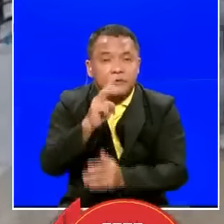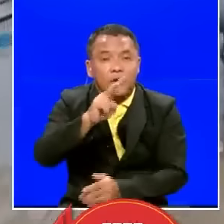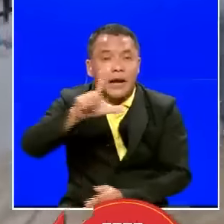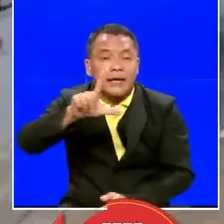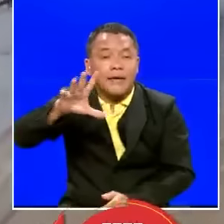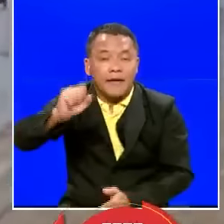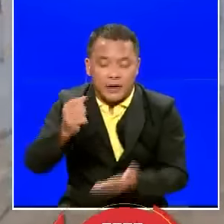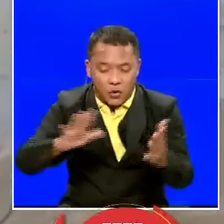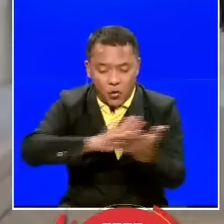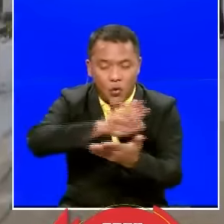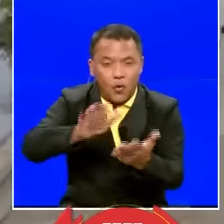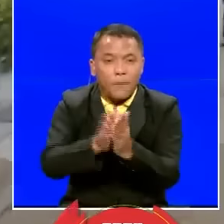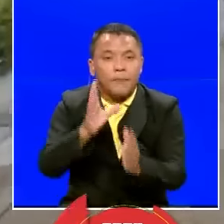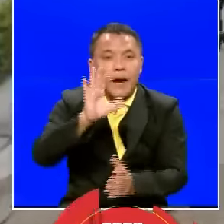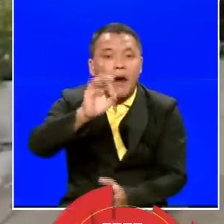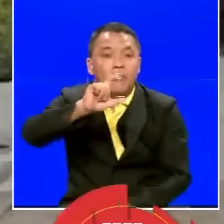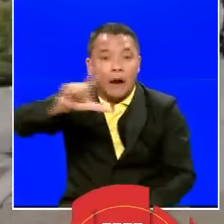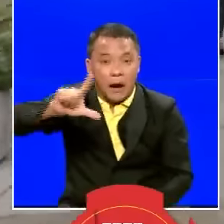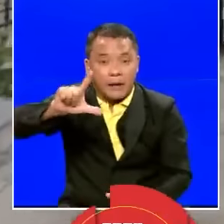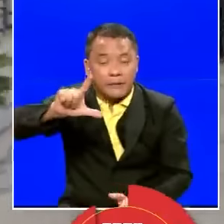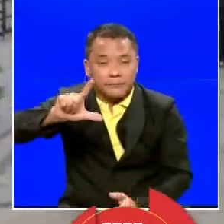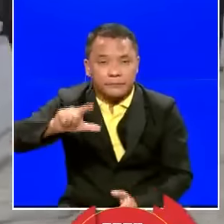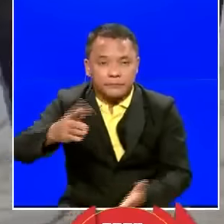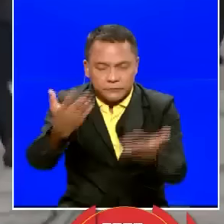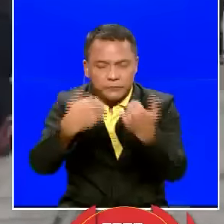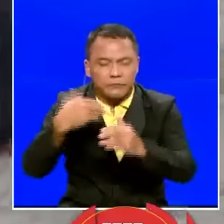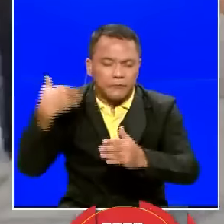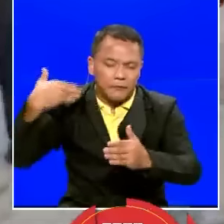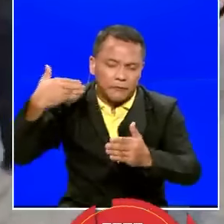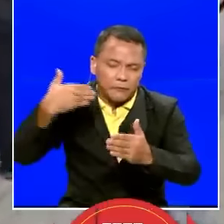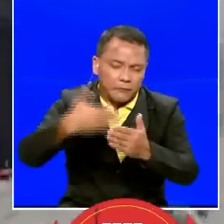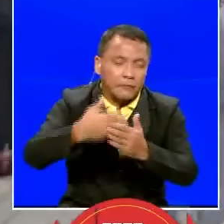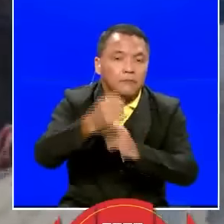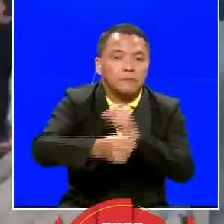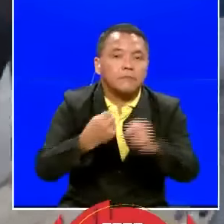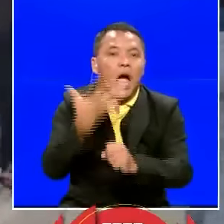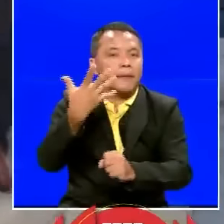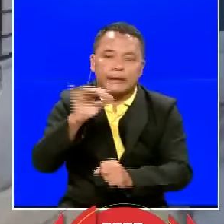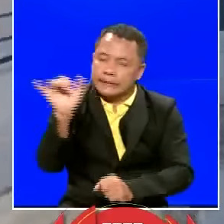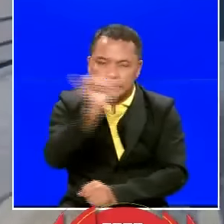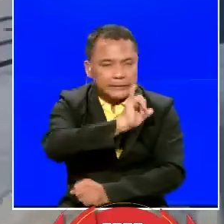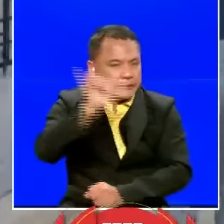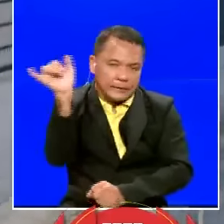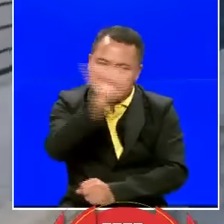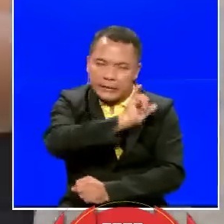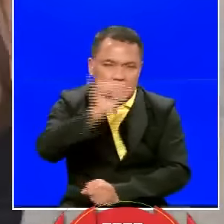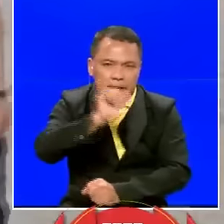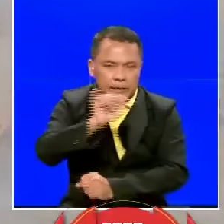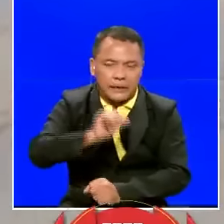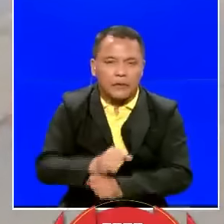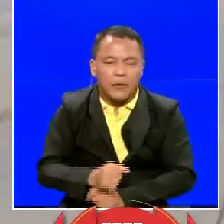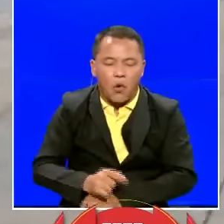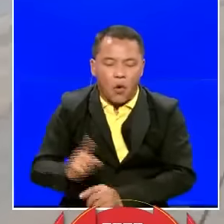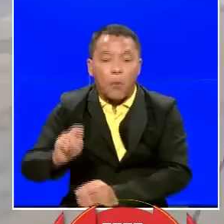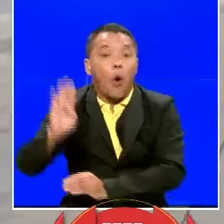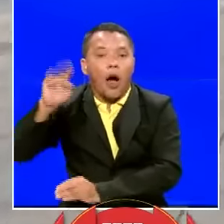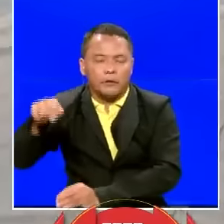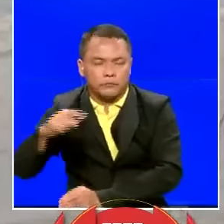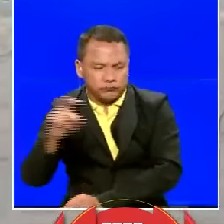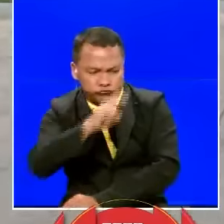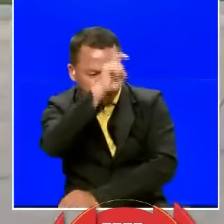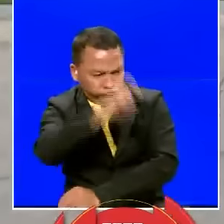ล้านรวมทั้งหมด 9ล้านบาทด้วยกันเวลาผ่านไป 5ปียังไม่มีการทำอะไรครับทางผู้เสียหายก็